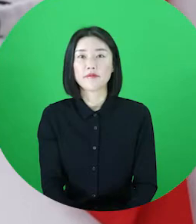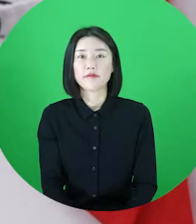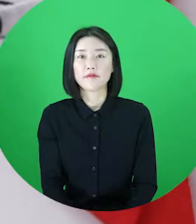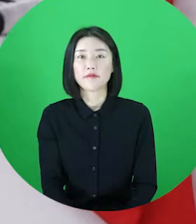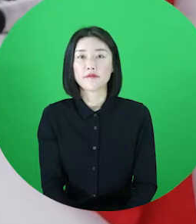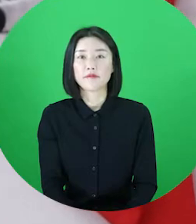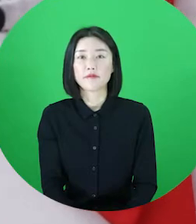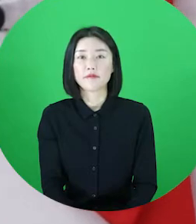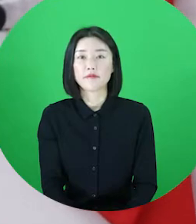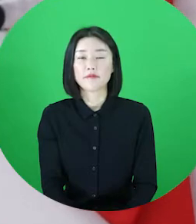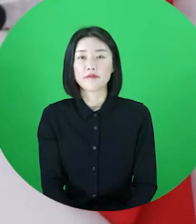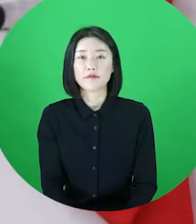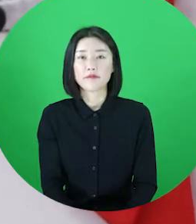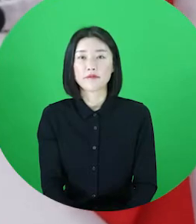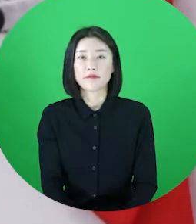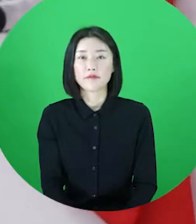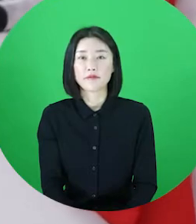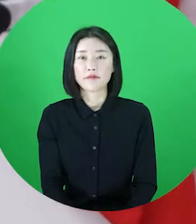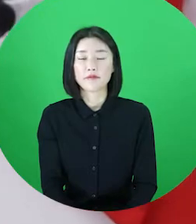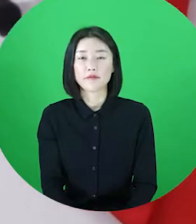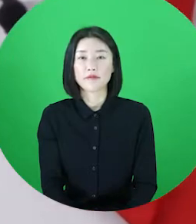네.